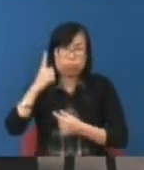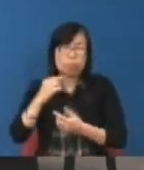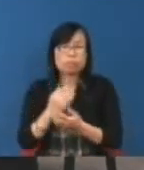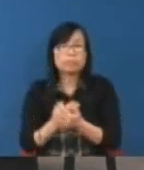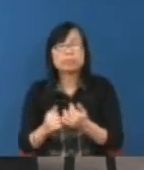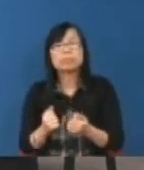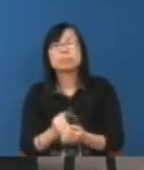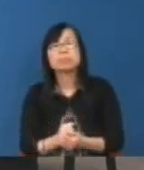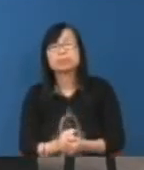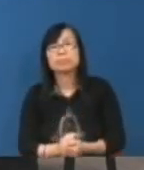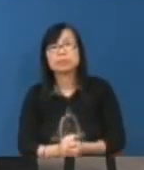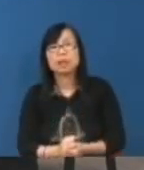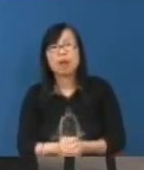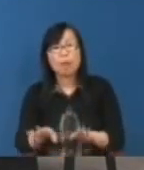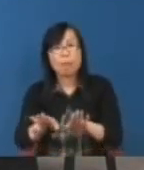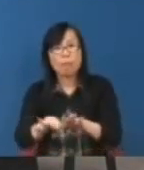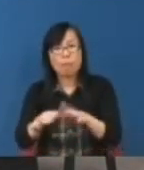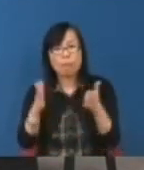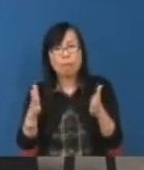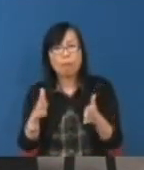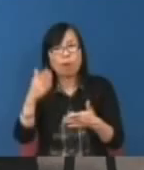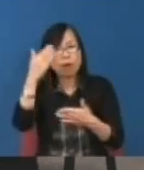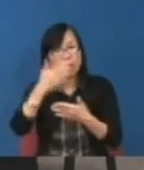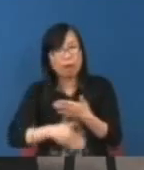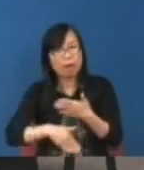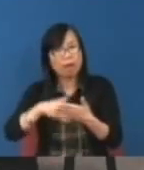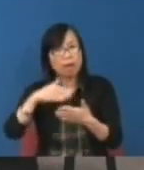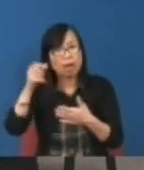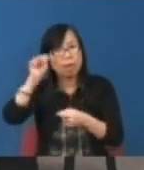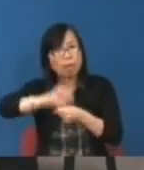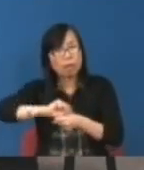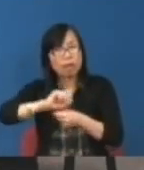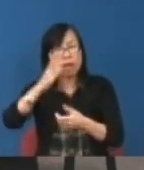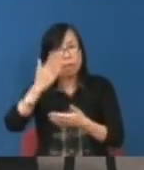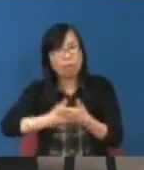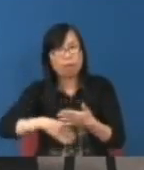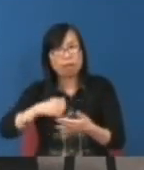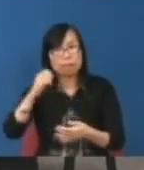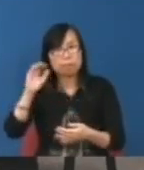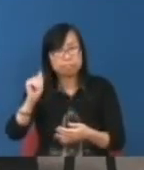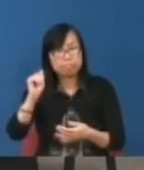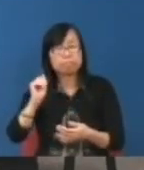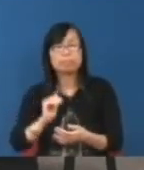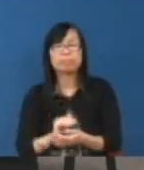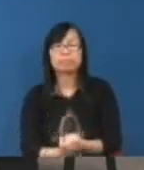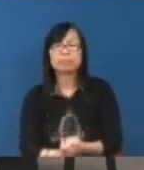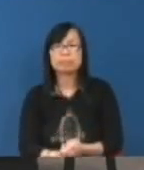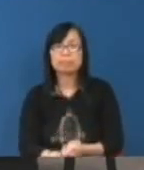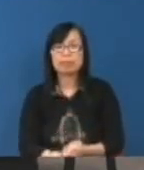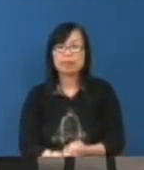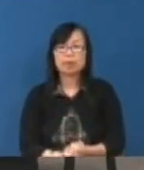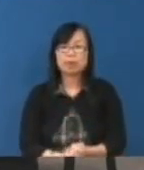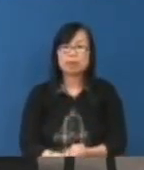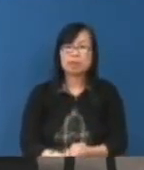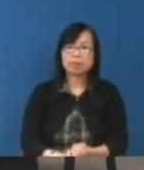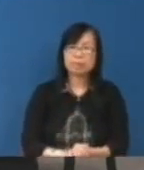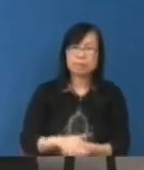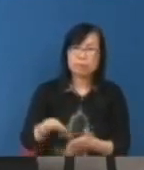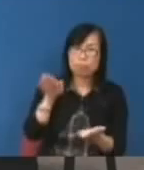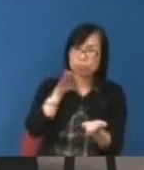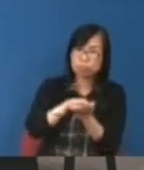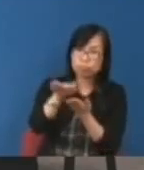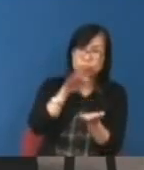係嘛？開始呢個可加可減機制啦，即係廢除咗嗰、那個開始係想廢除呢、